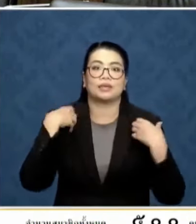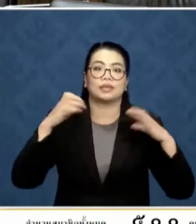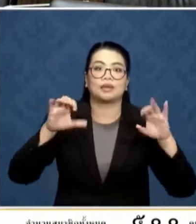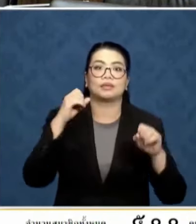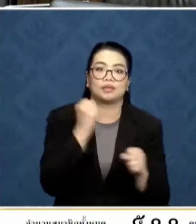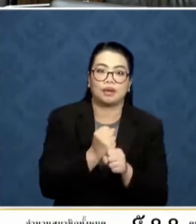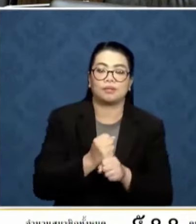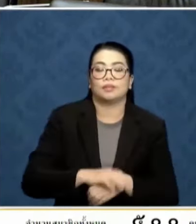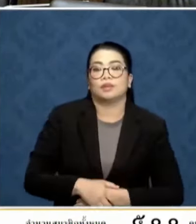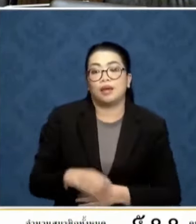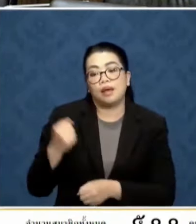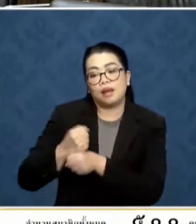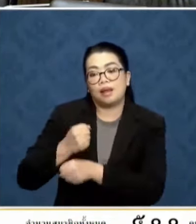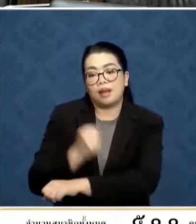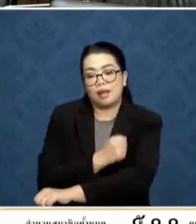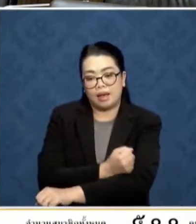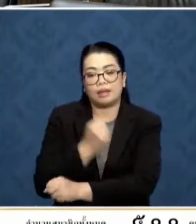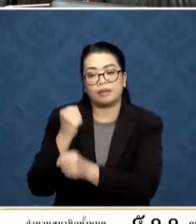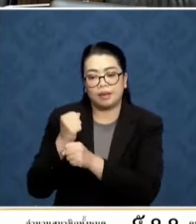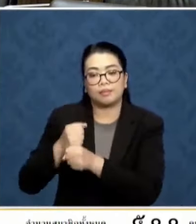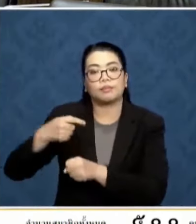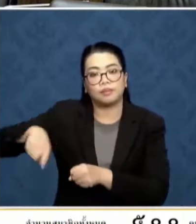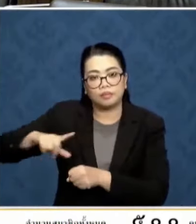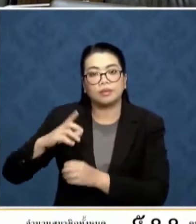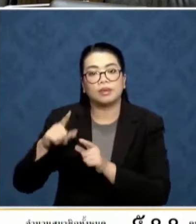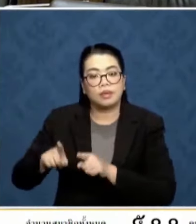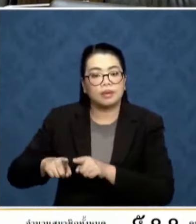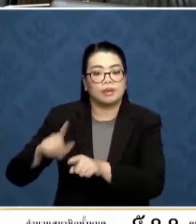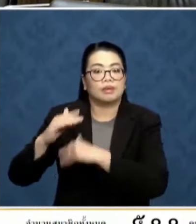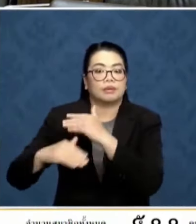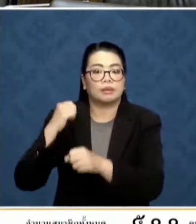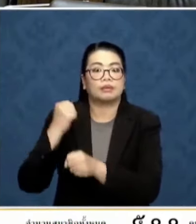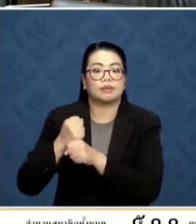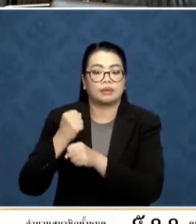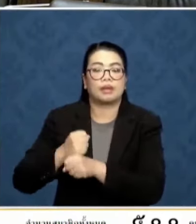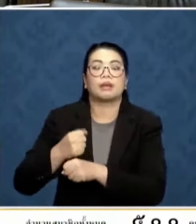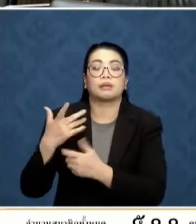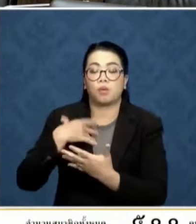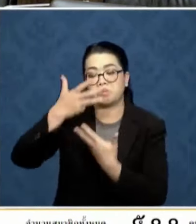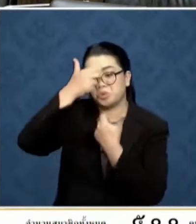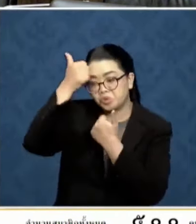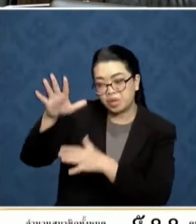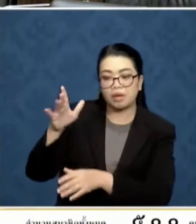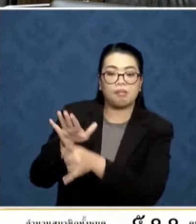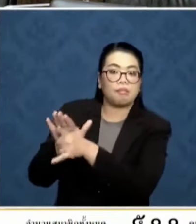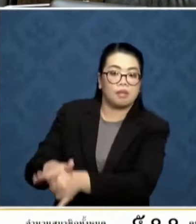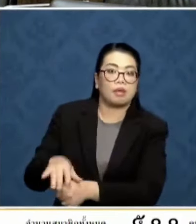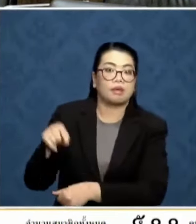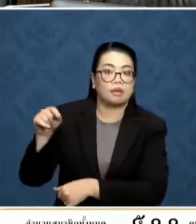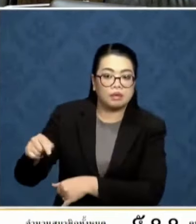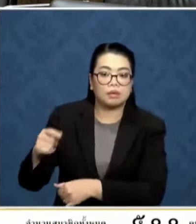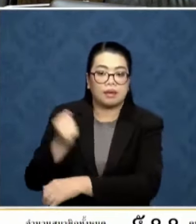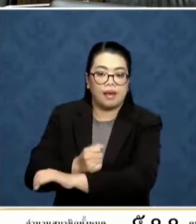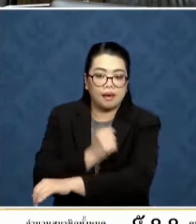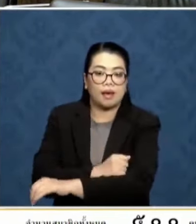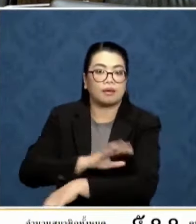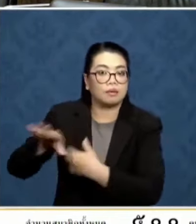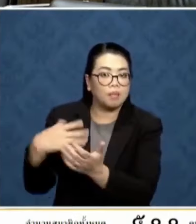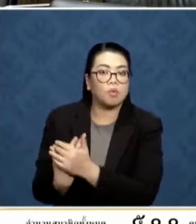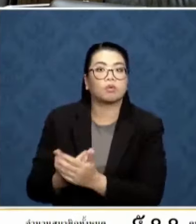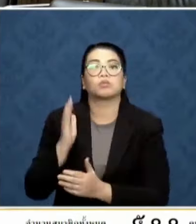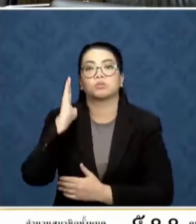ครับผู้ใช้แรงงานเป็นกำลังสำคัญของประเทศนะครับในการขับเคลื่อนเศรษฐกิจนะครับหากท่านอินอผู้ใช้แรงงานวิสัยทัศน์อNight Thailandของท่านนายก